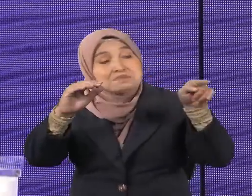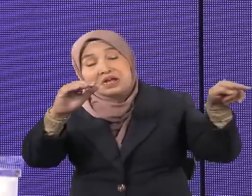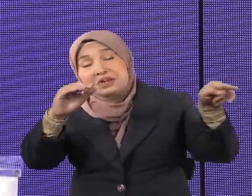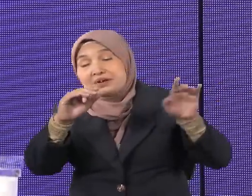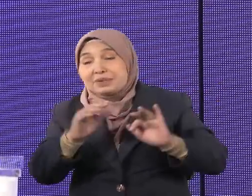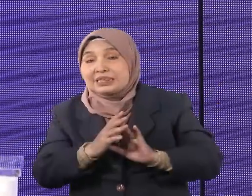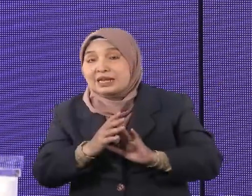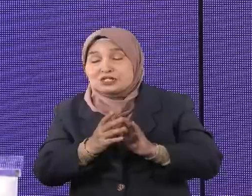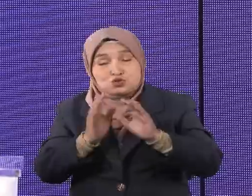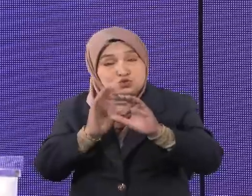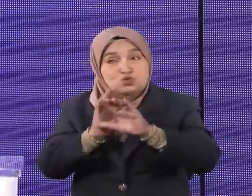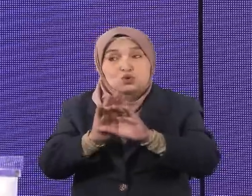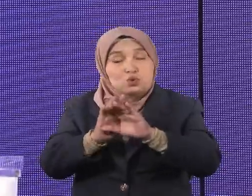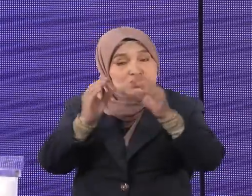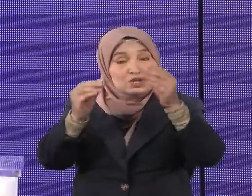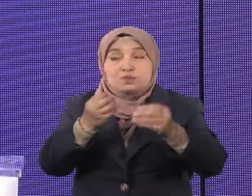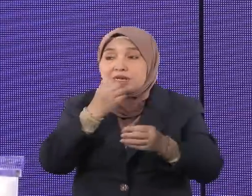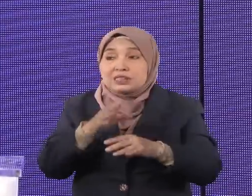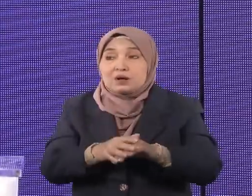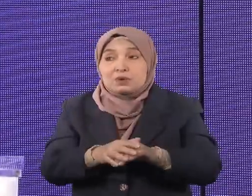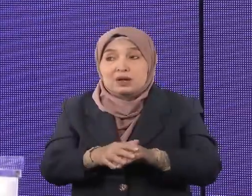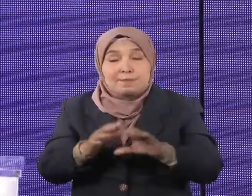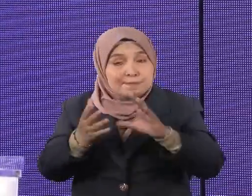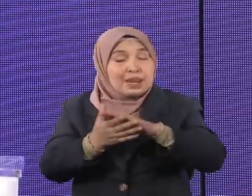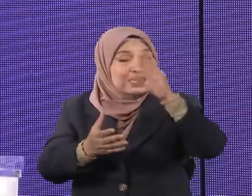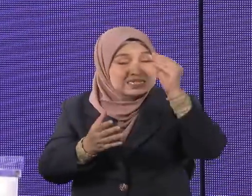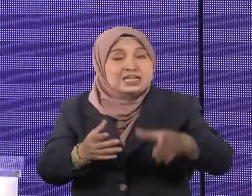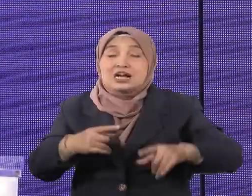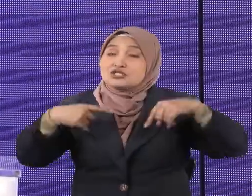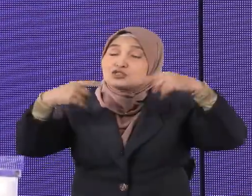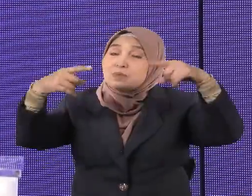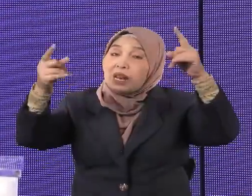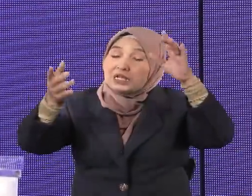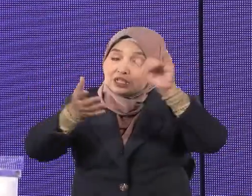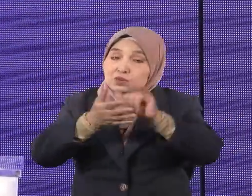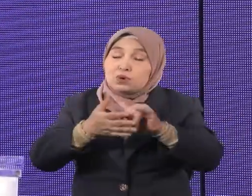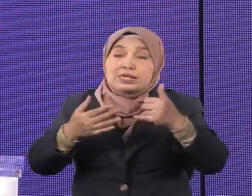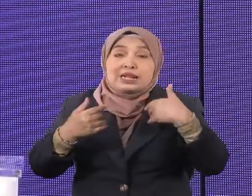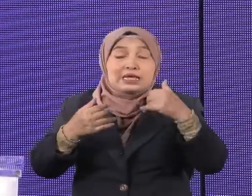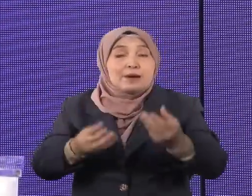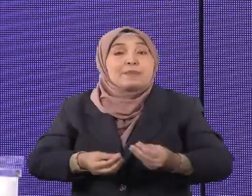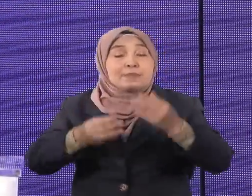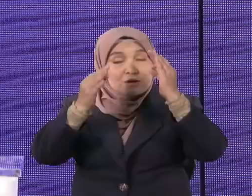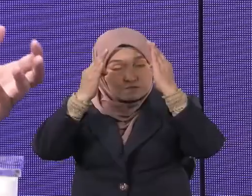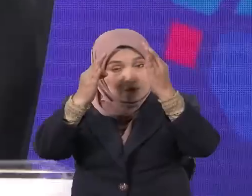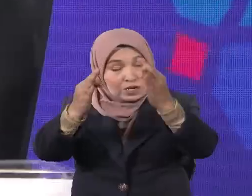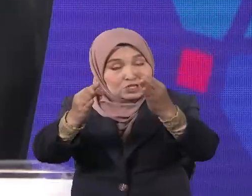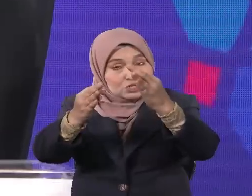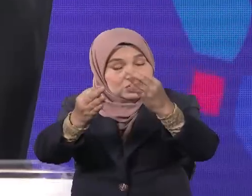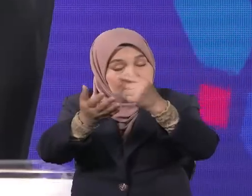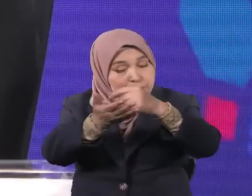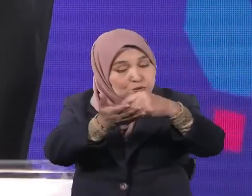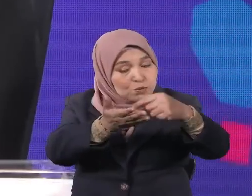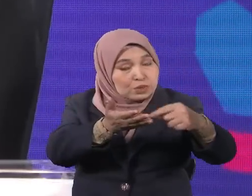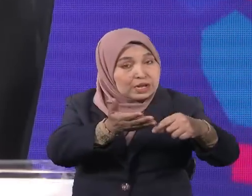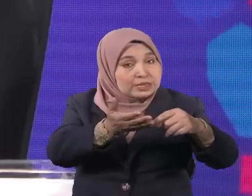macam contohnya lah cikgu cakap kan, pelajar yang cemerlang itu ialah yang memberi fokus dan juga mencatat nota.